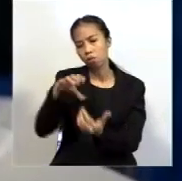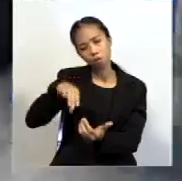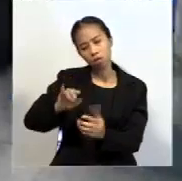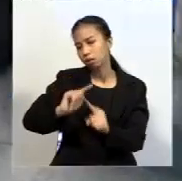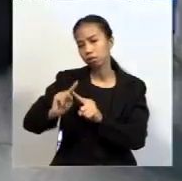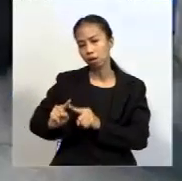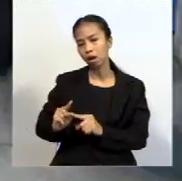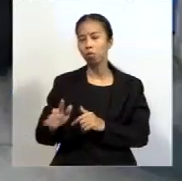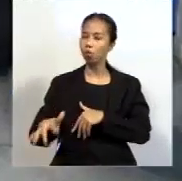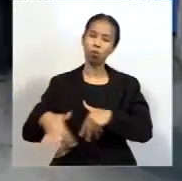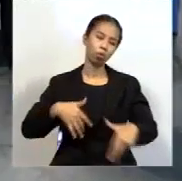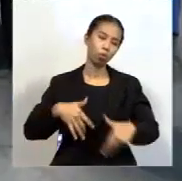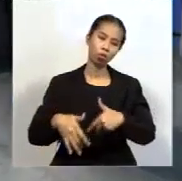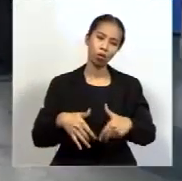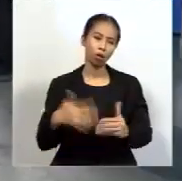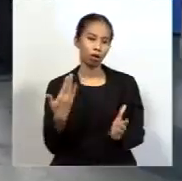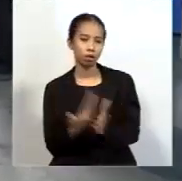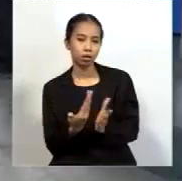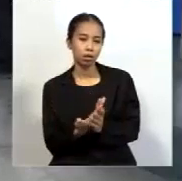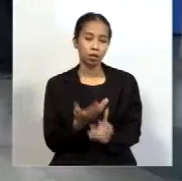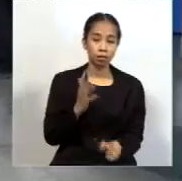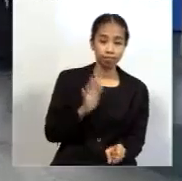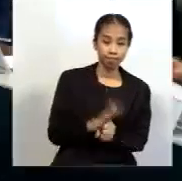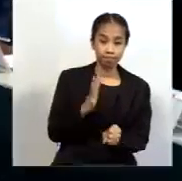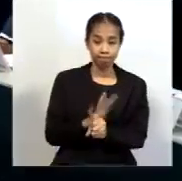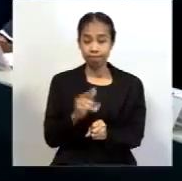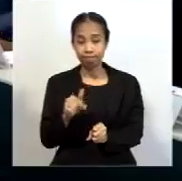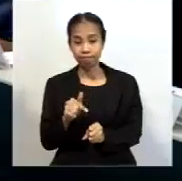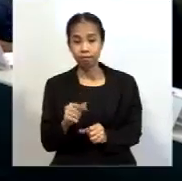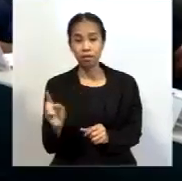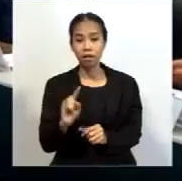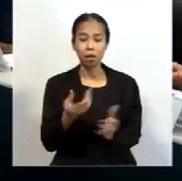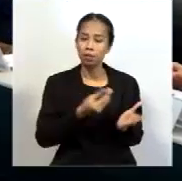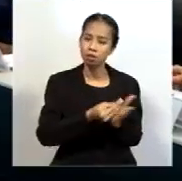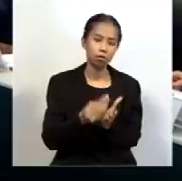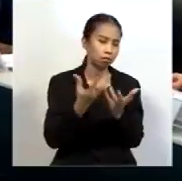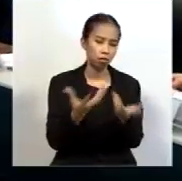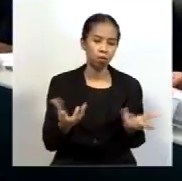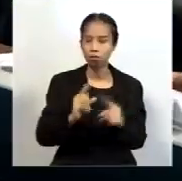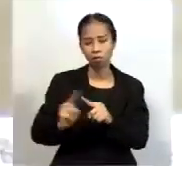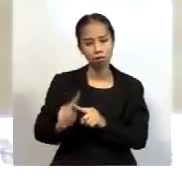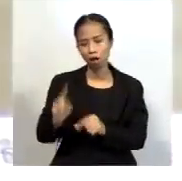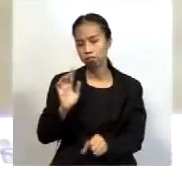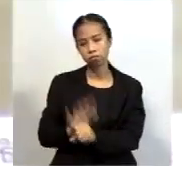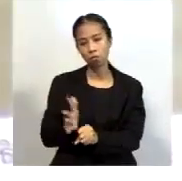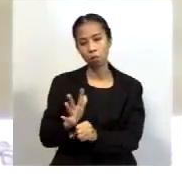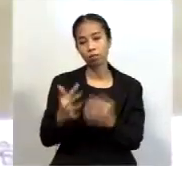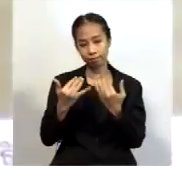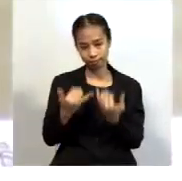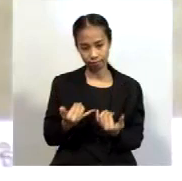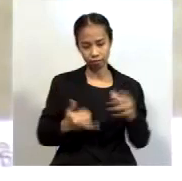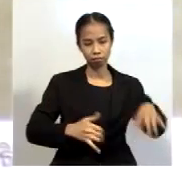ให้ประชาชนเนี่ยนะคะไม่มีกำลังมากพอที่จะไปจับจ่ายใช้สอยก็จะให้แต่ละองค์ก